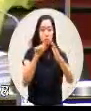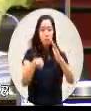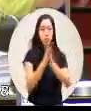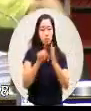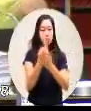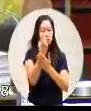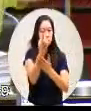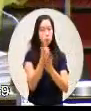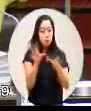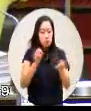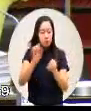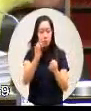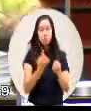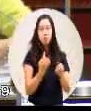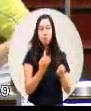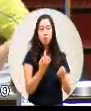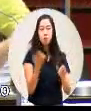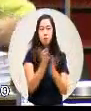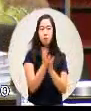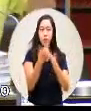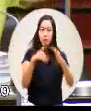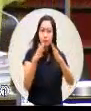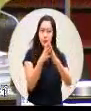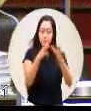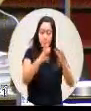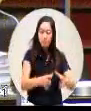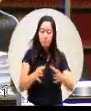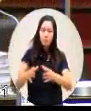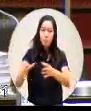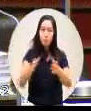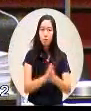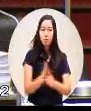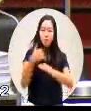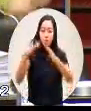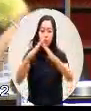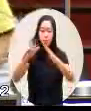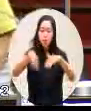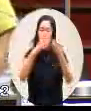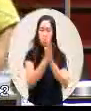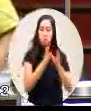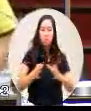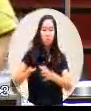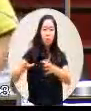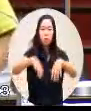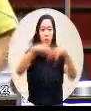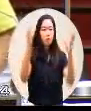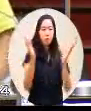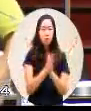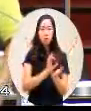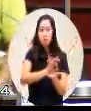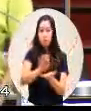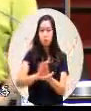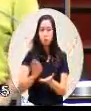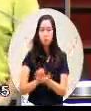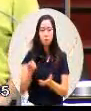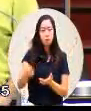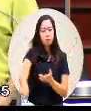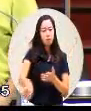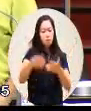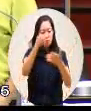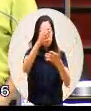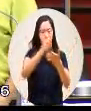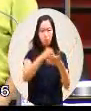好好的资源、好的建设、好的传播设施，伊拢会当使用。靠这下面这离谱